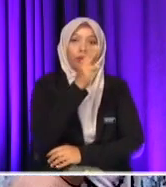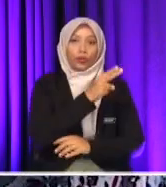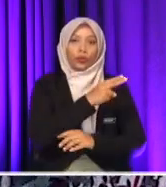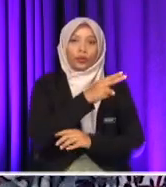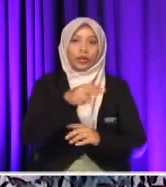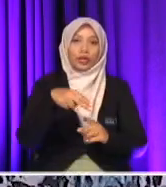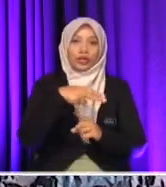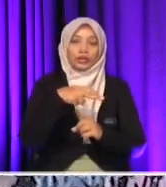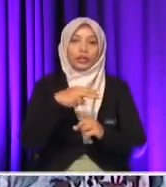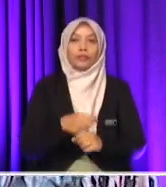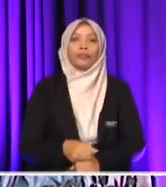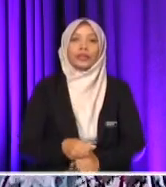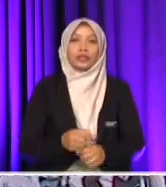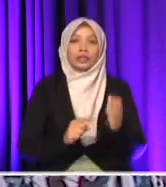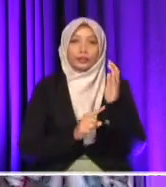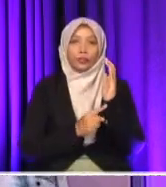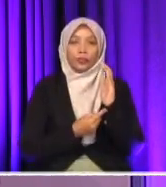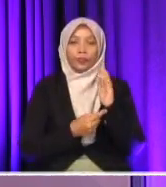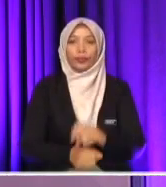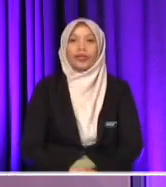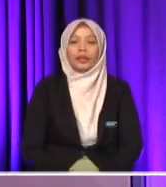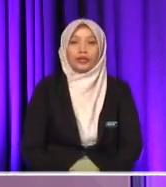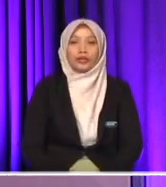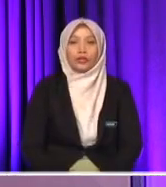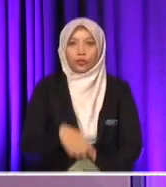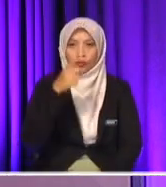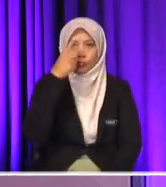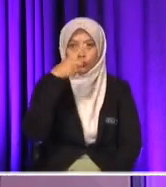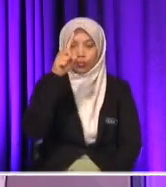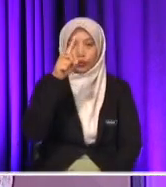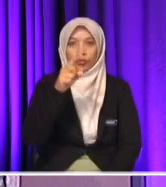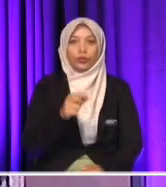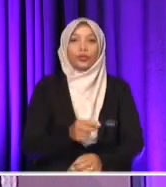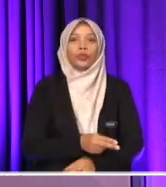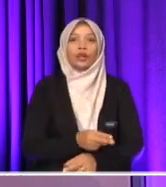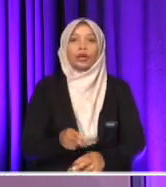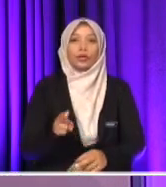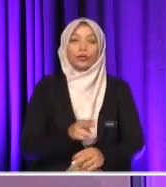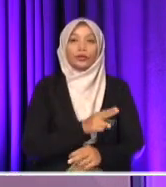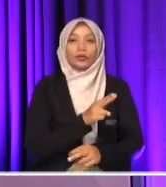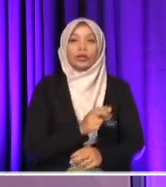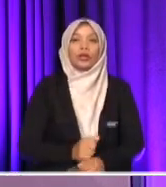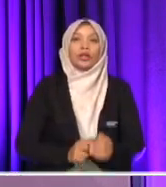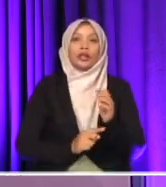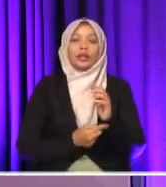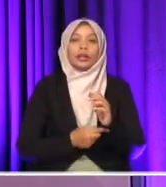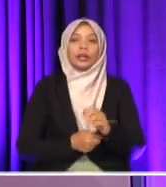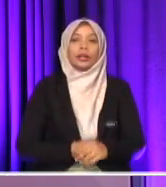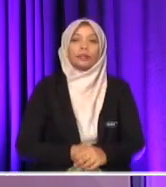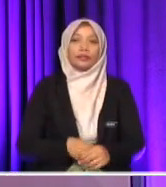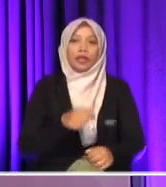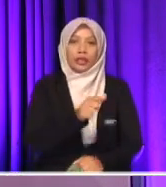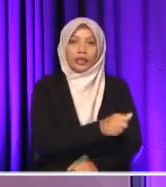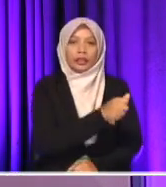ulang-alik. Okey, untuk arus ulang-alik, okey, yang mana kita tengok arus ulang-alik ini mengalir dalam keadaan